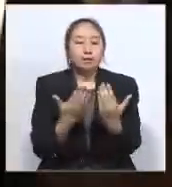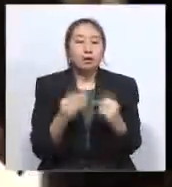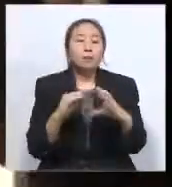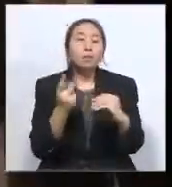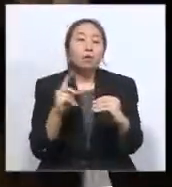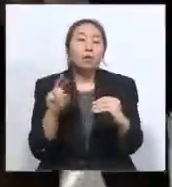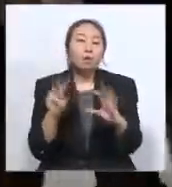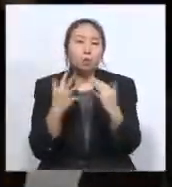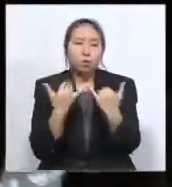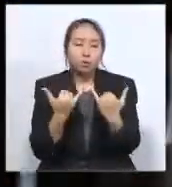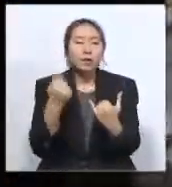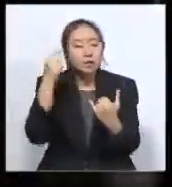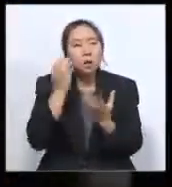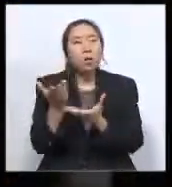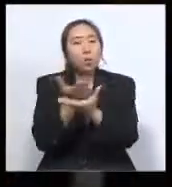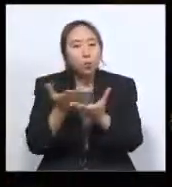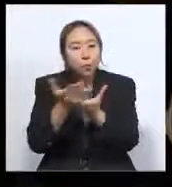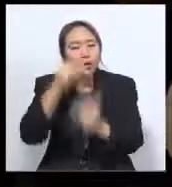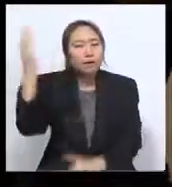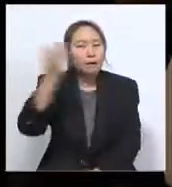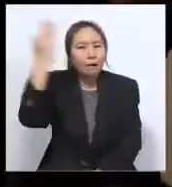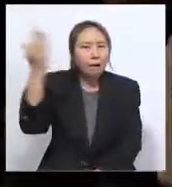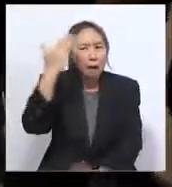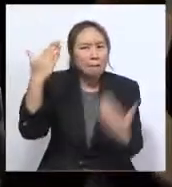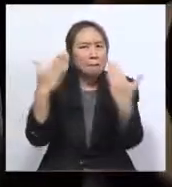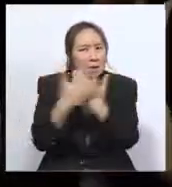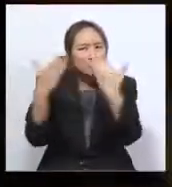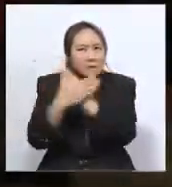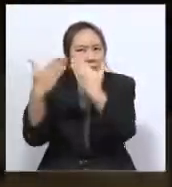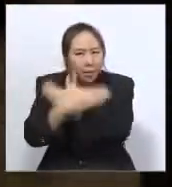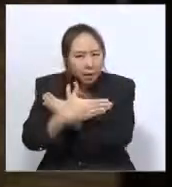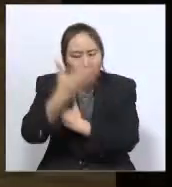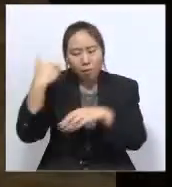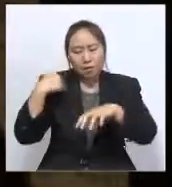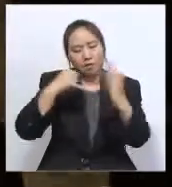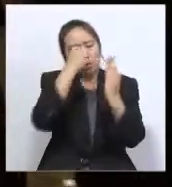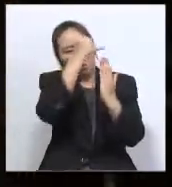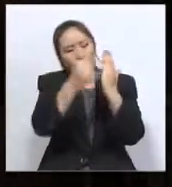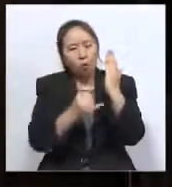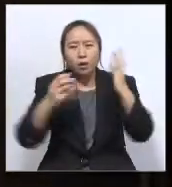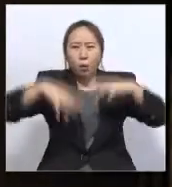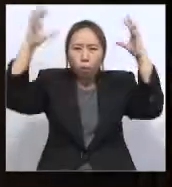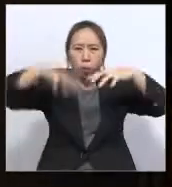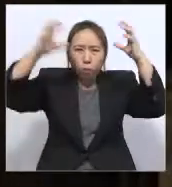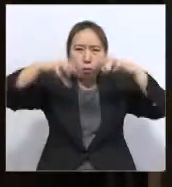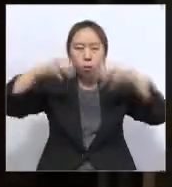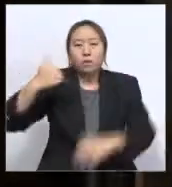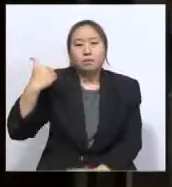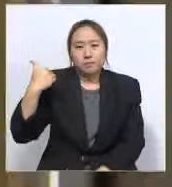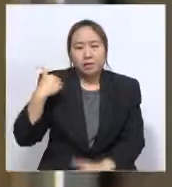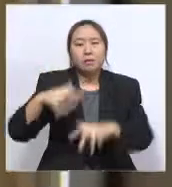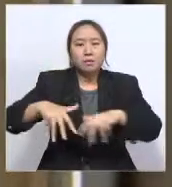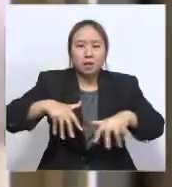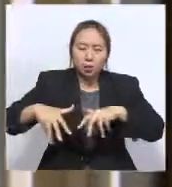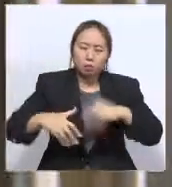นี้คาดว่าจะหารือถึงสภาพอากาศแปรปรวนในระยะนี้หลังจากหลายพื้นที่นะคะมีฝนตกอย่างต่อเนื่องและประชาช